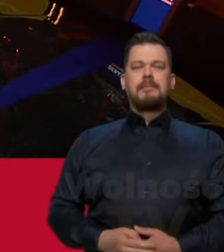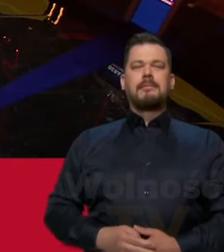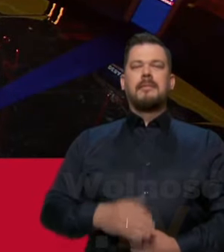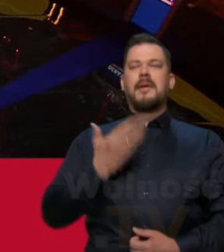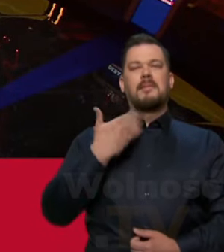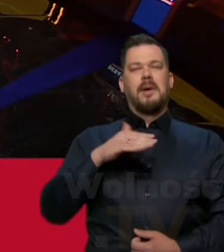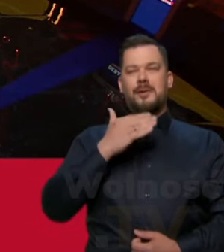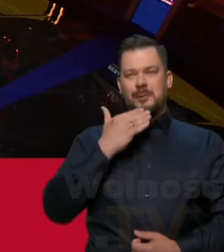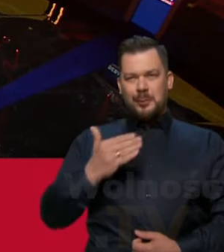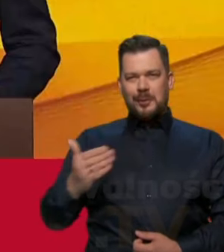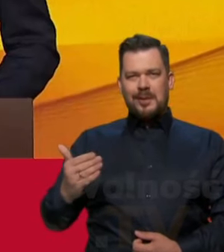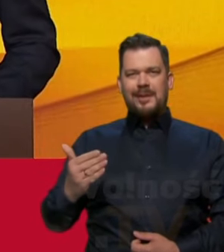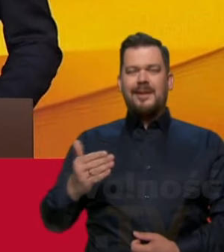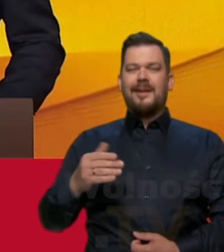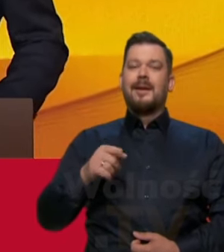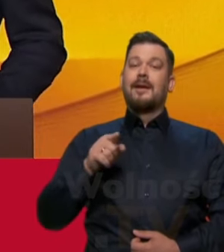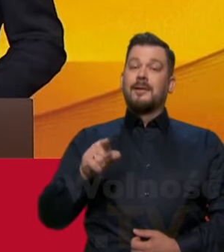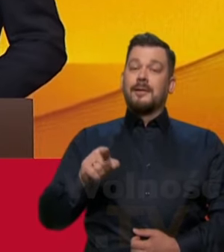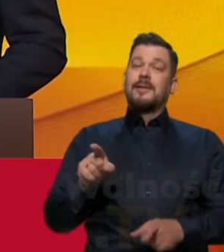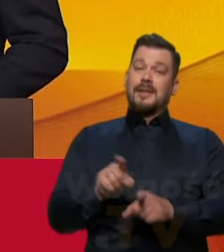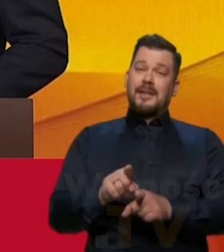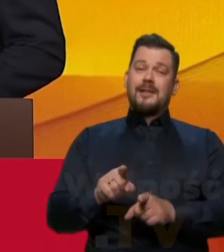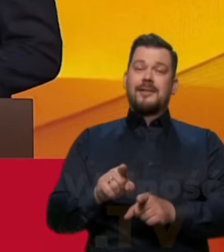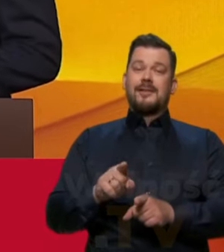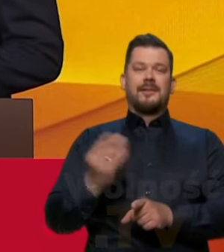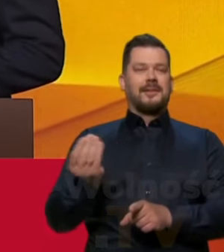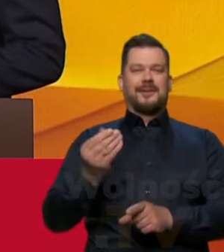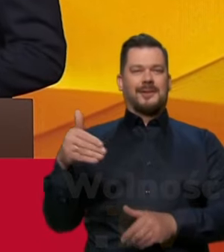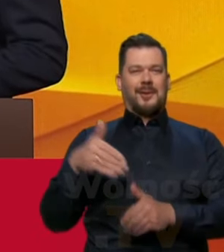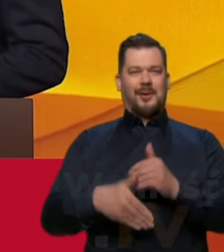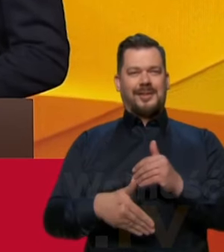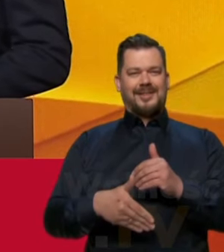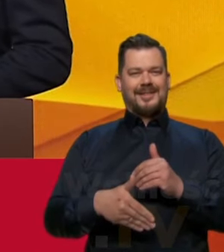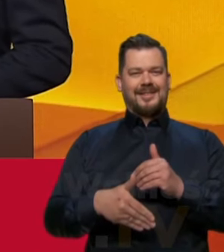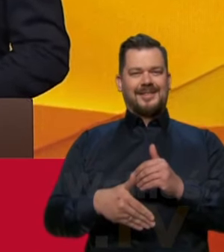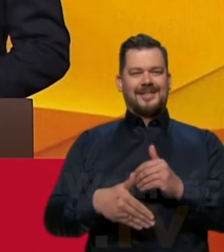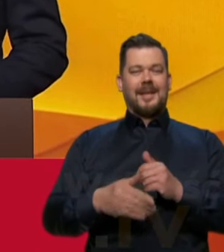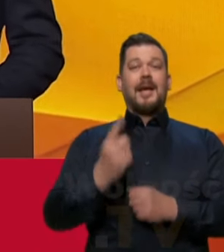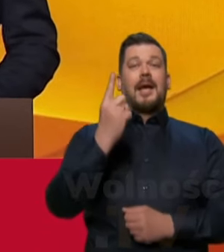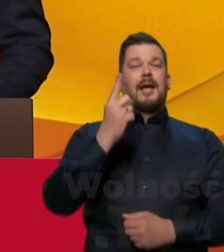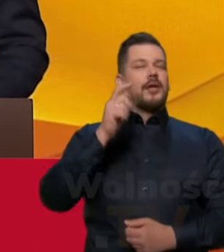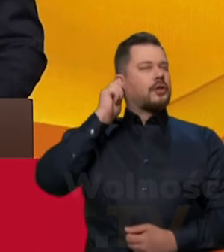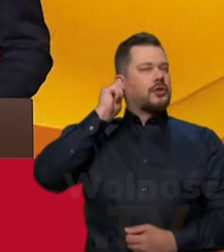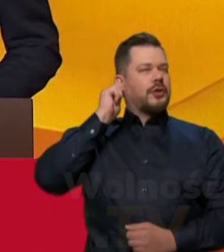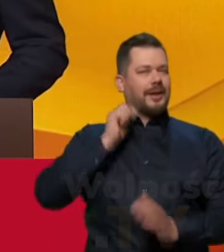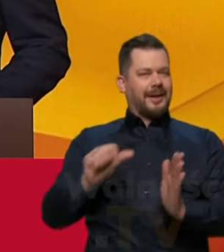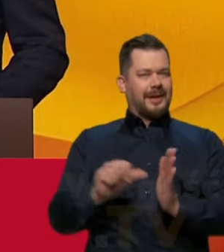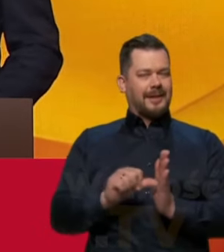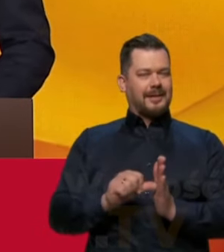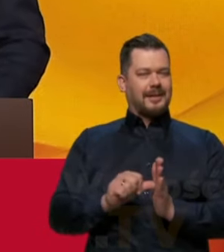Bardzo dziękujemy. Na tym też nie kończymy jeszcze. Nie tak, kończymy. Jeszcze jedna kandydatka nam została. Bo przed nami wizja